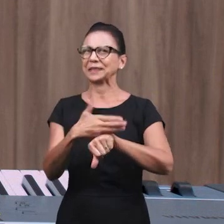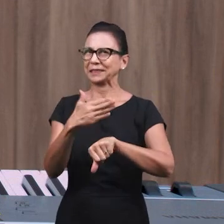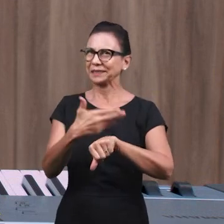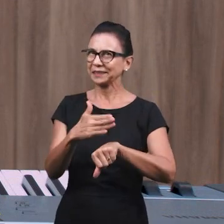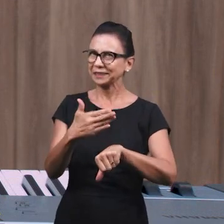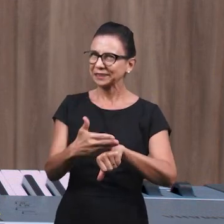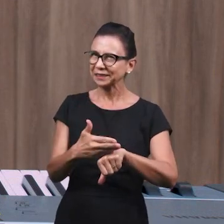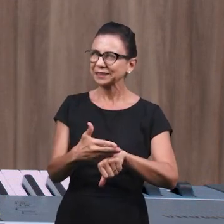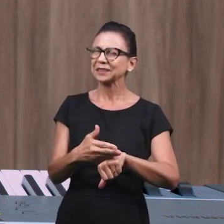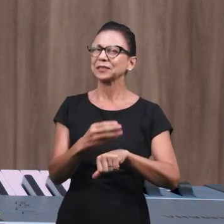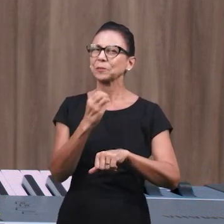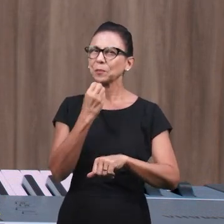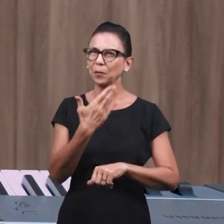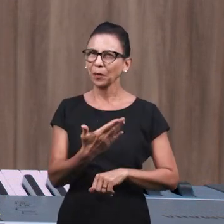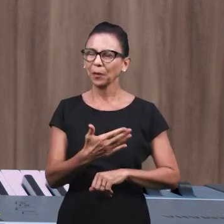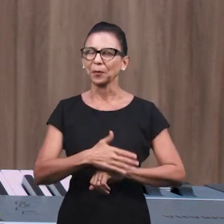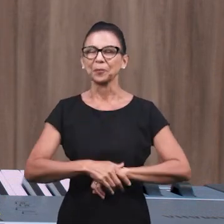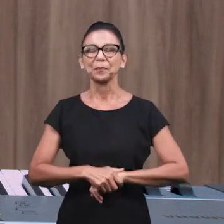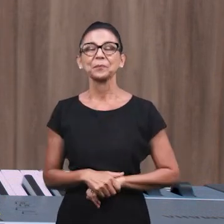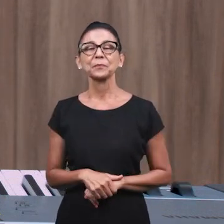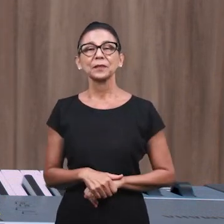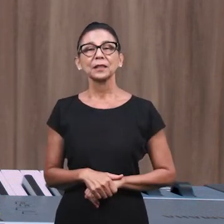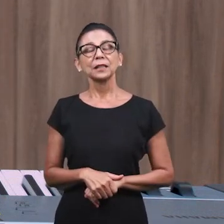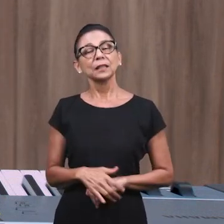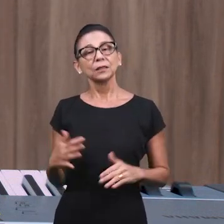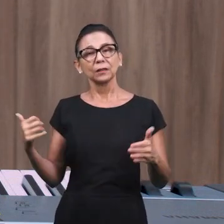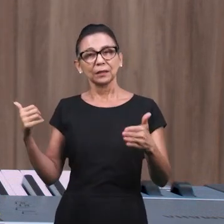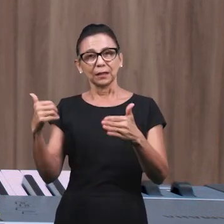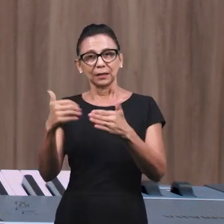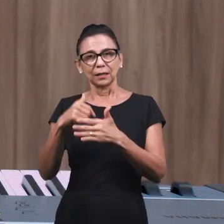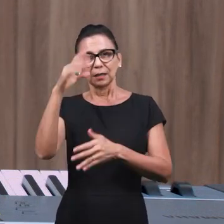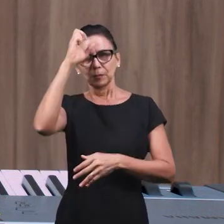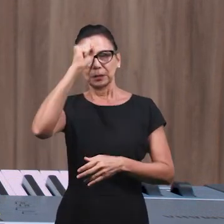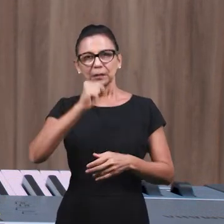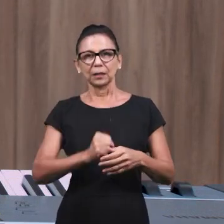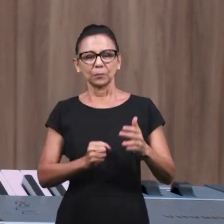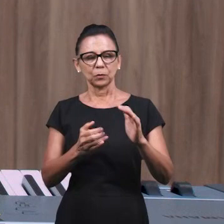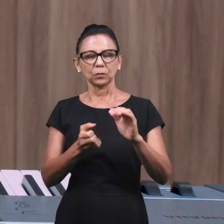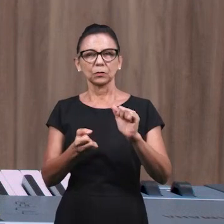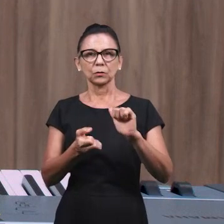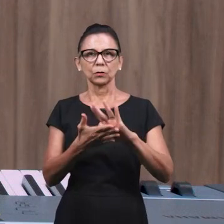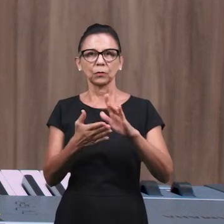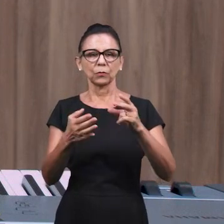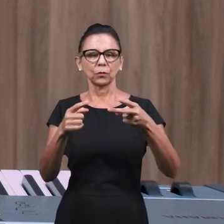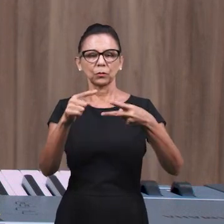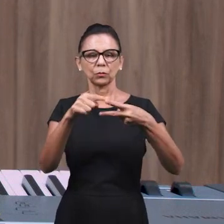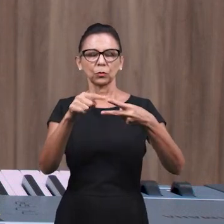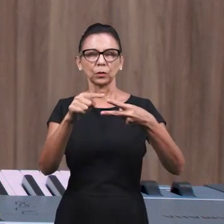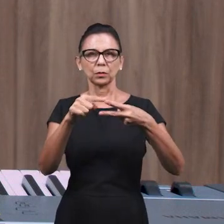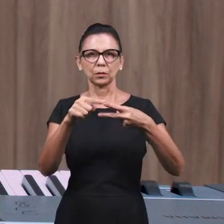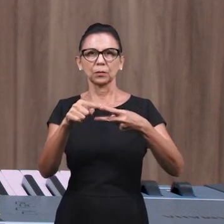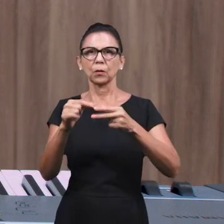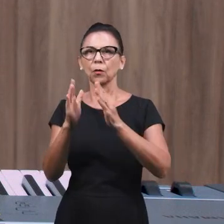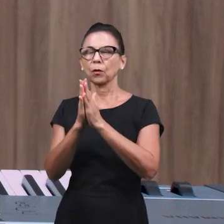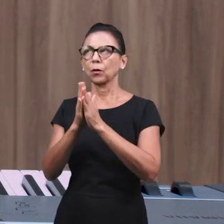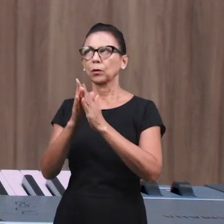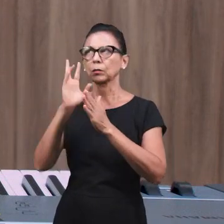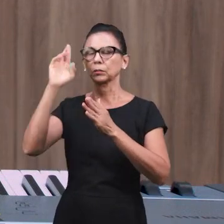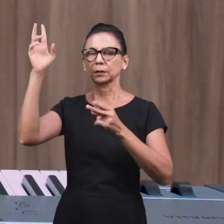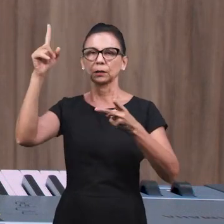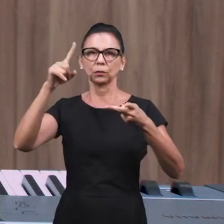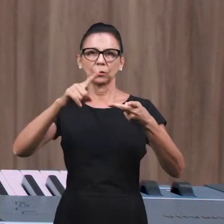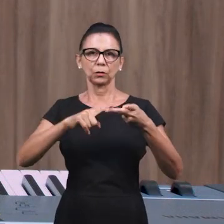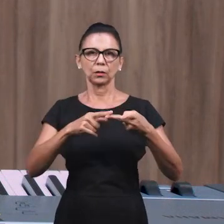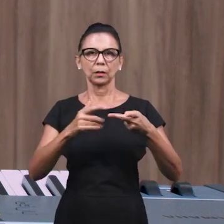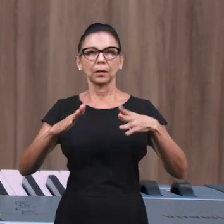du foyer. Et jusqu'ici, nous avons appris deux louanges. Quand je prie le Seigneur, et ma